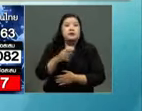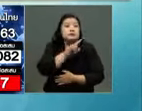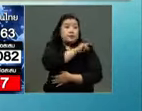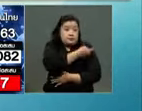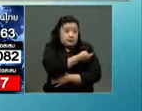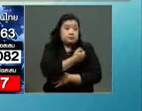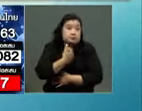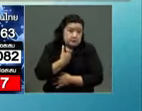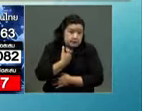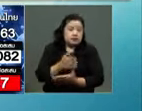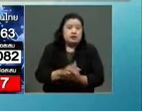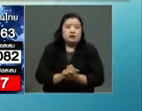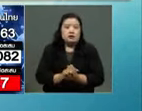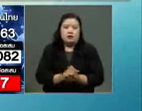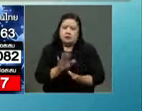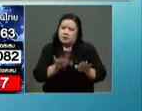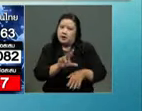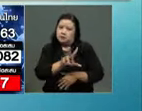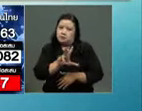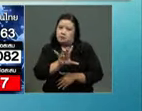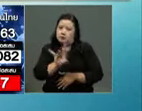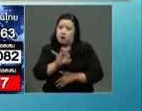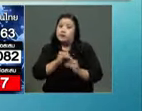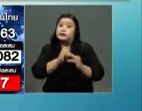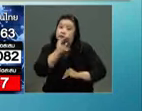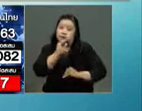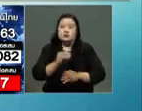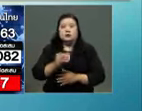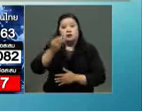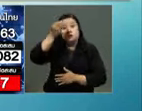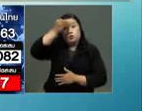หลักเกือบทั้งนั้นเลยนะครับฟิลิปปินส์เอ่อก็ยัง3หลักอยู่ 800กว่าญี่ปุ่นเริ่มลดลงมา